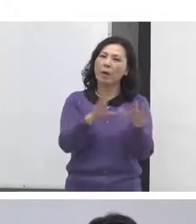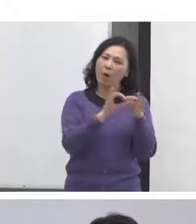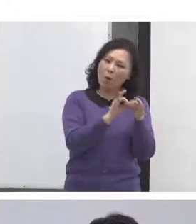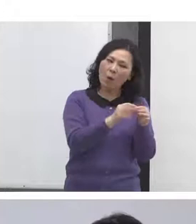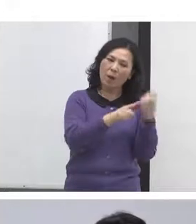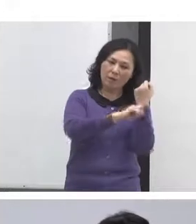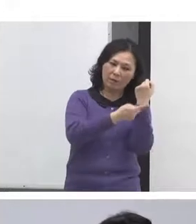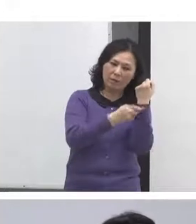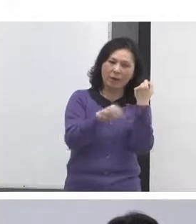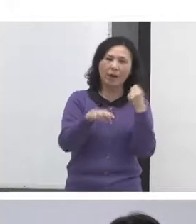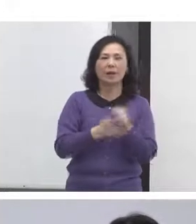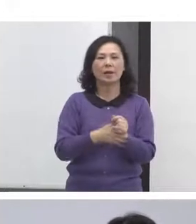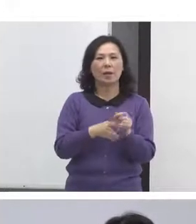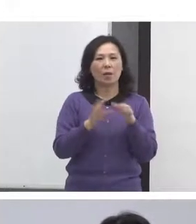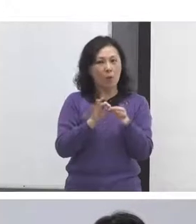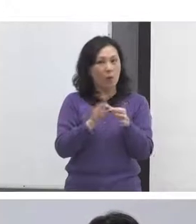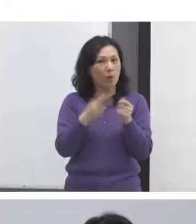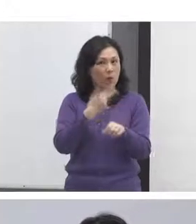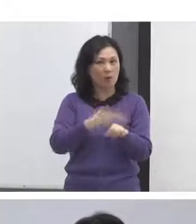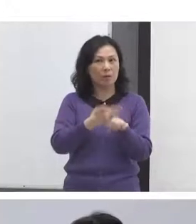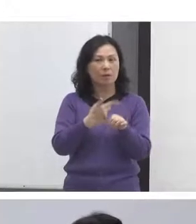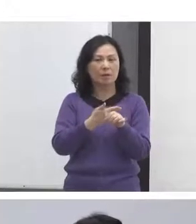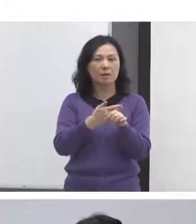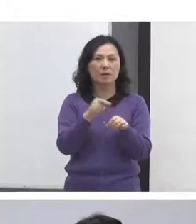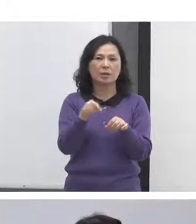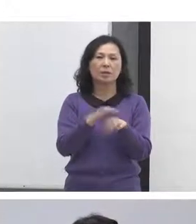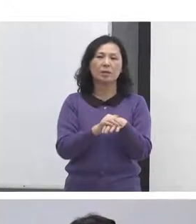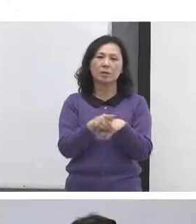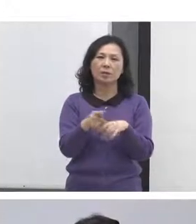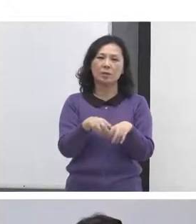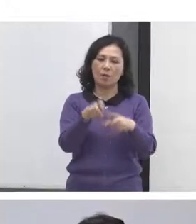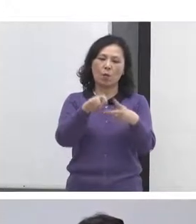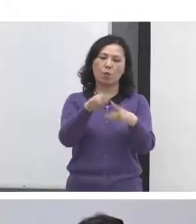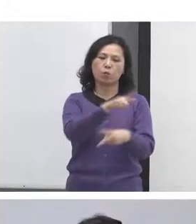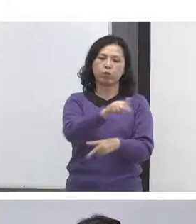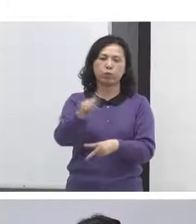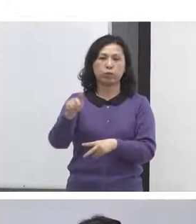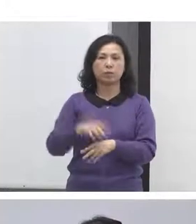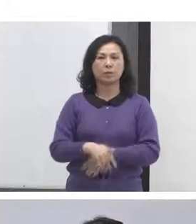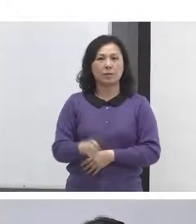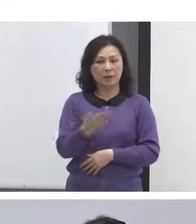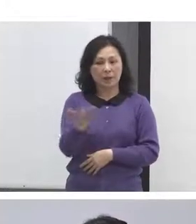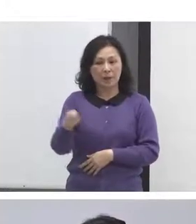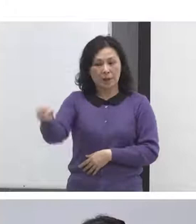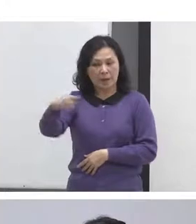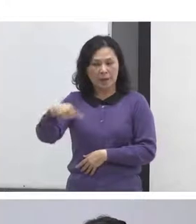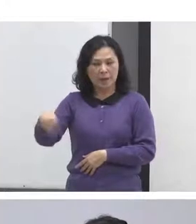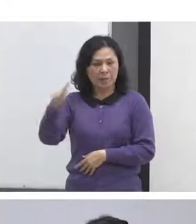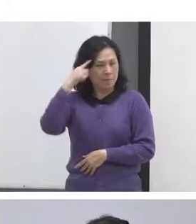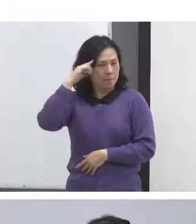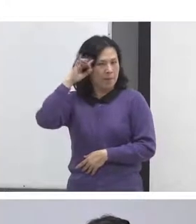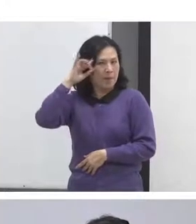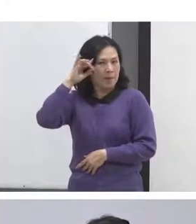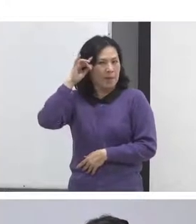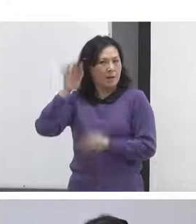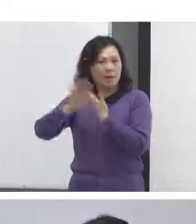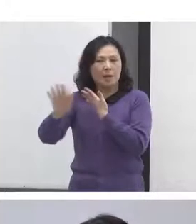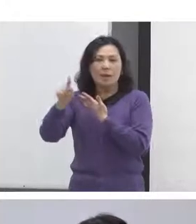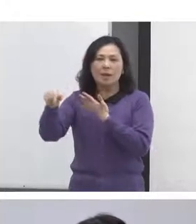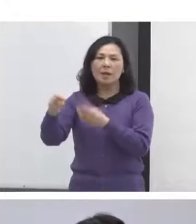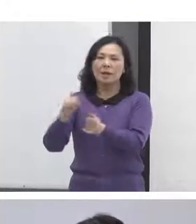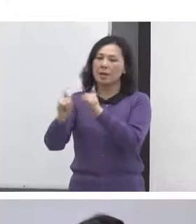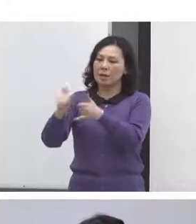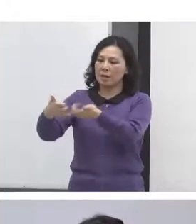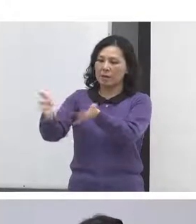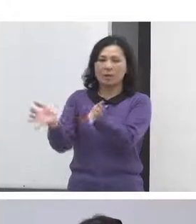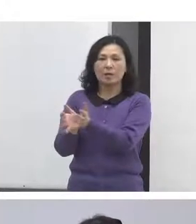是技术上面的这些工具，让你们想要做一个另类的一个社群的